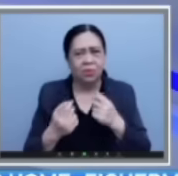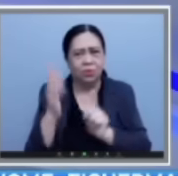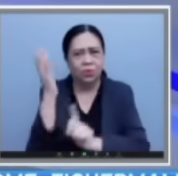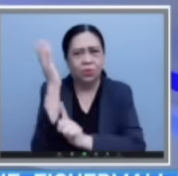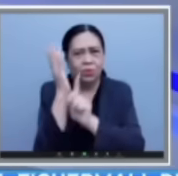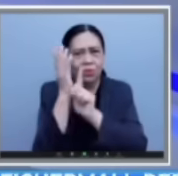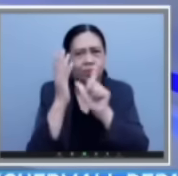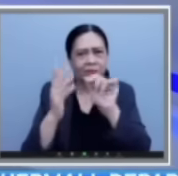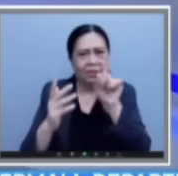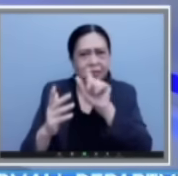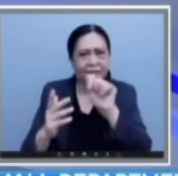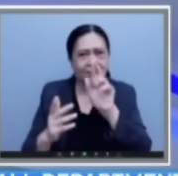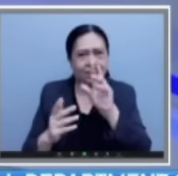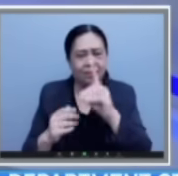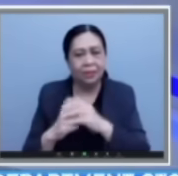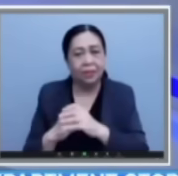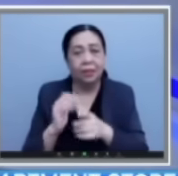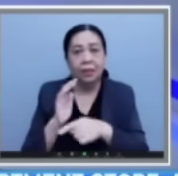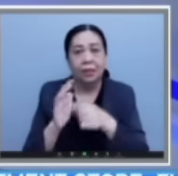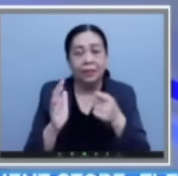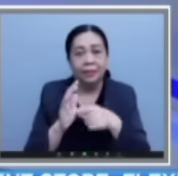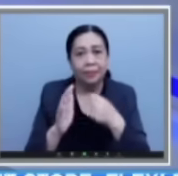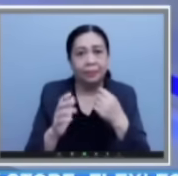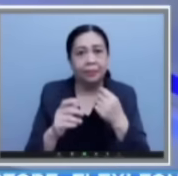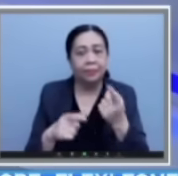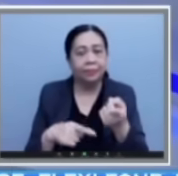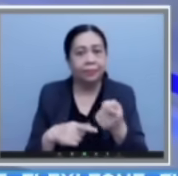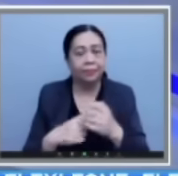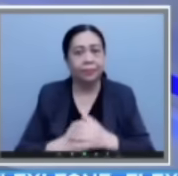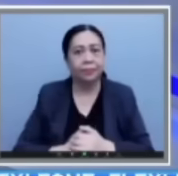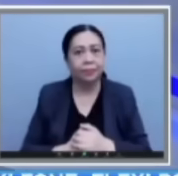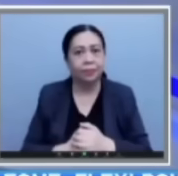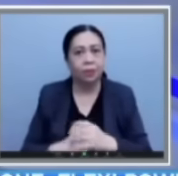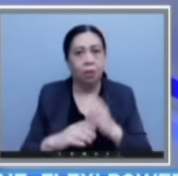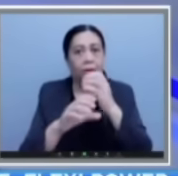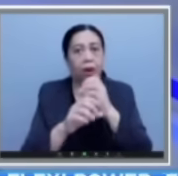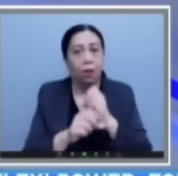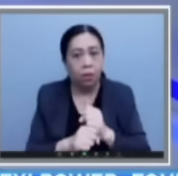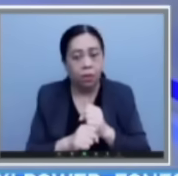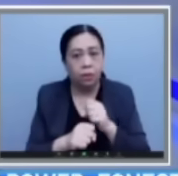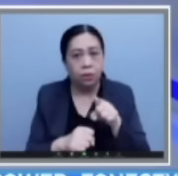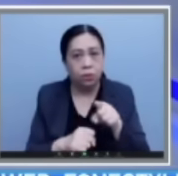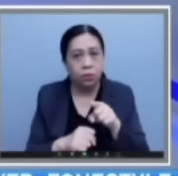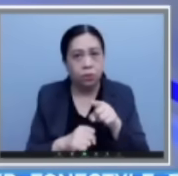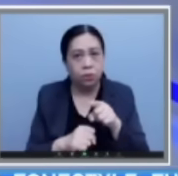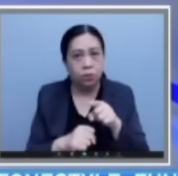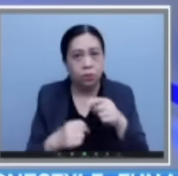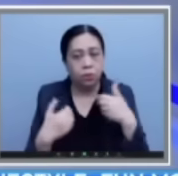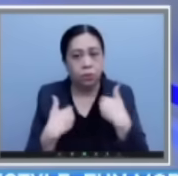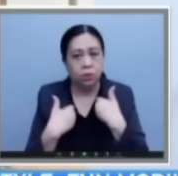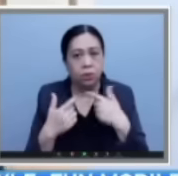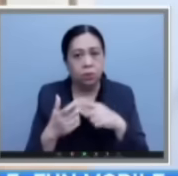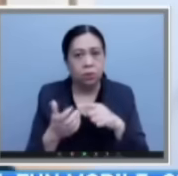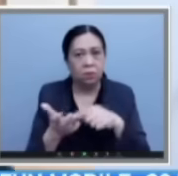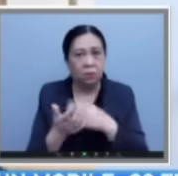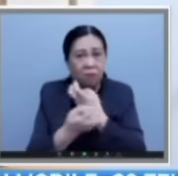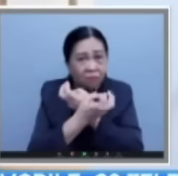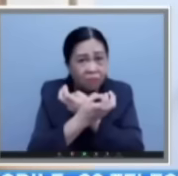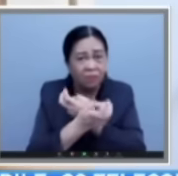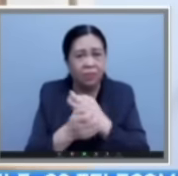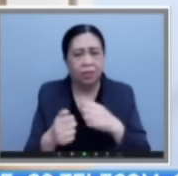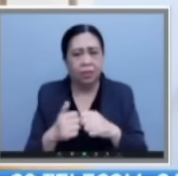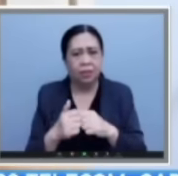ah Syempre No sometimes baka ho yung makuha natin ay baka poisonous no parang